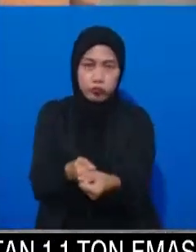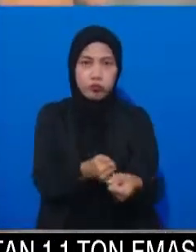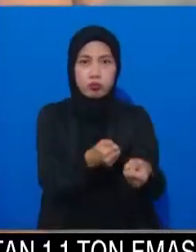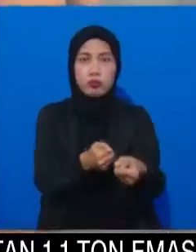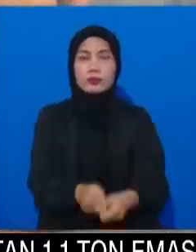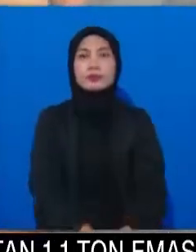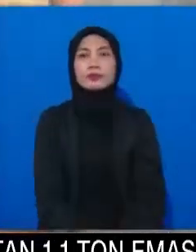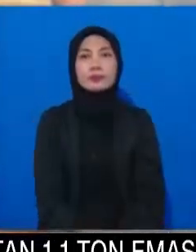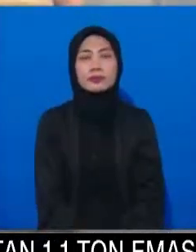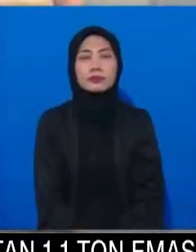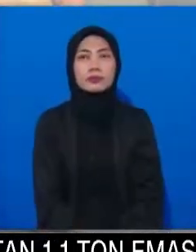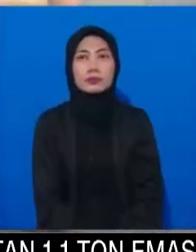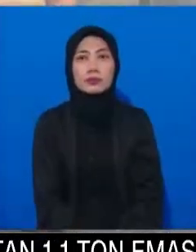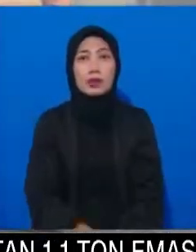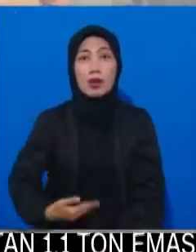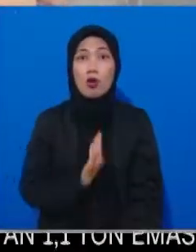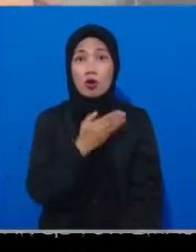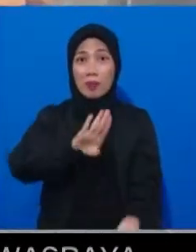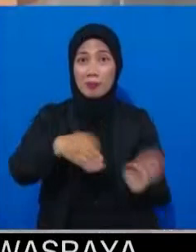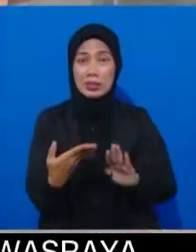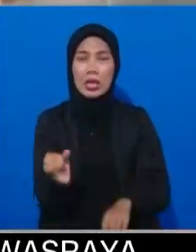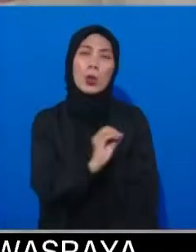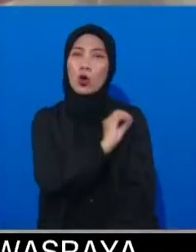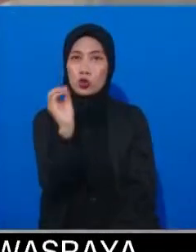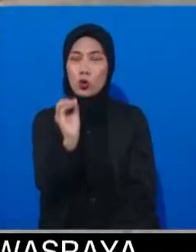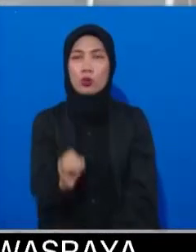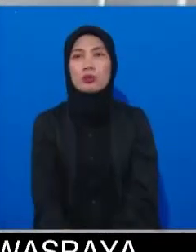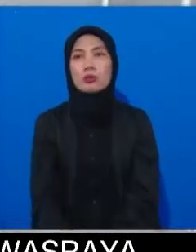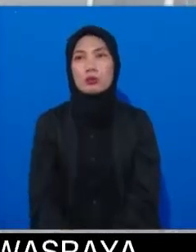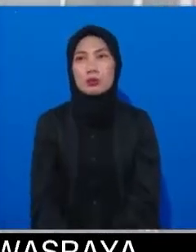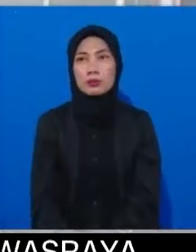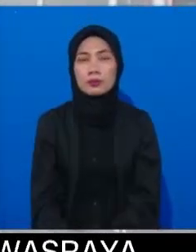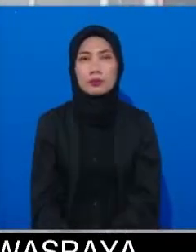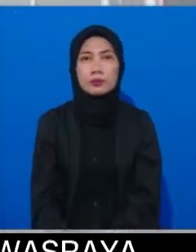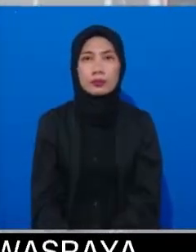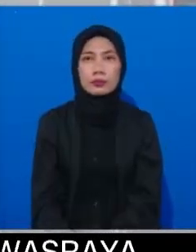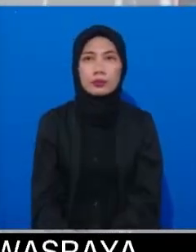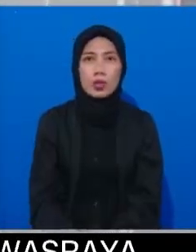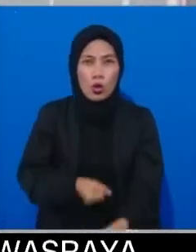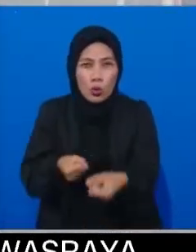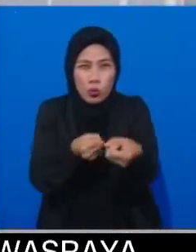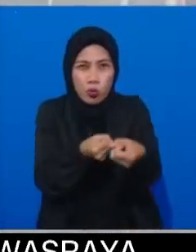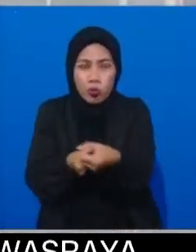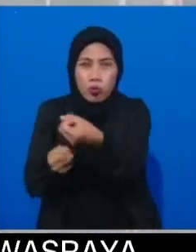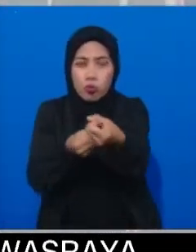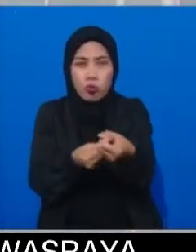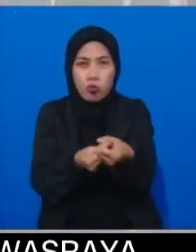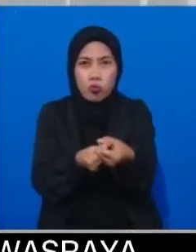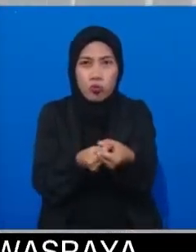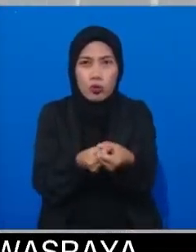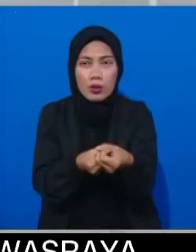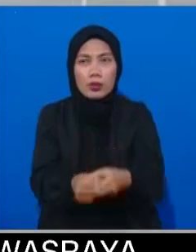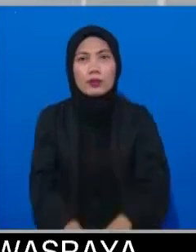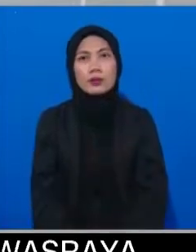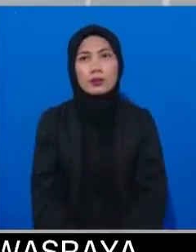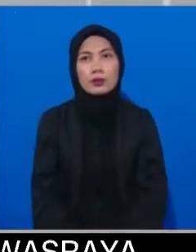memadamkan api. Tidak ada korban jiwa dalam peristiwa kebakaran tiga warung ini. Petugas PMK berhasil memadamkan api setelah melakukan penyemprotan ke